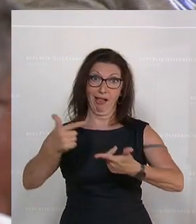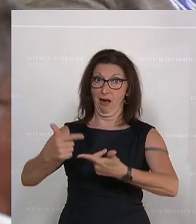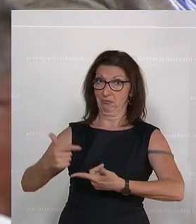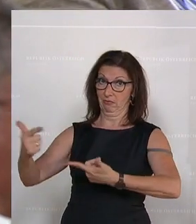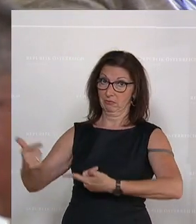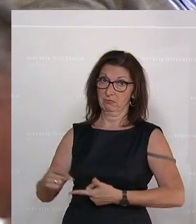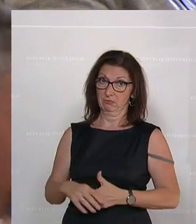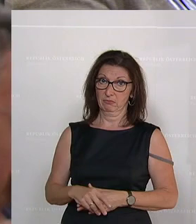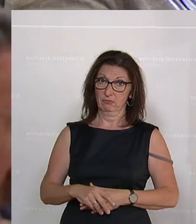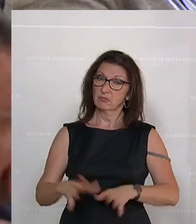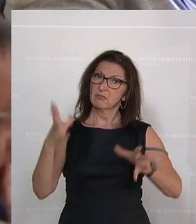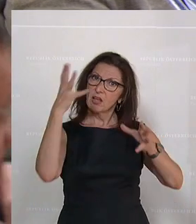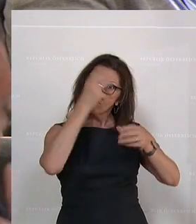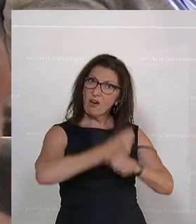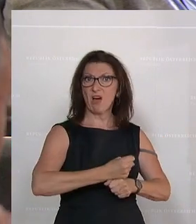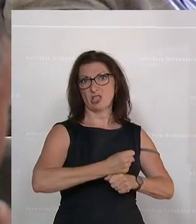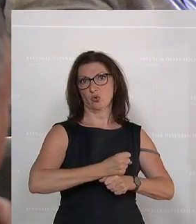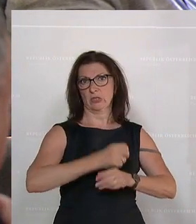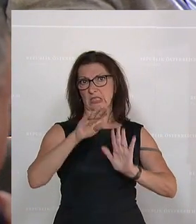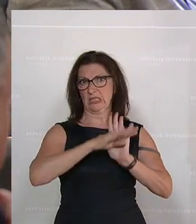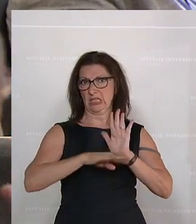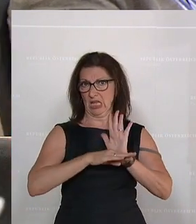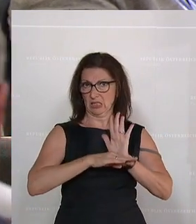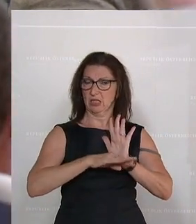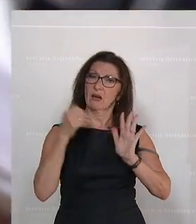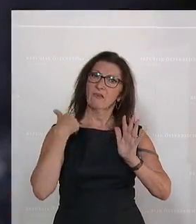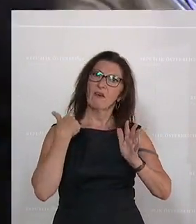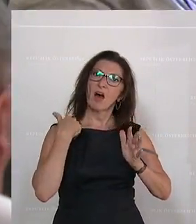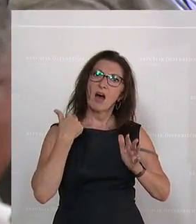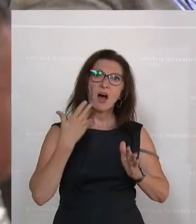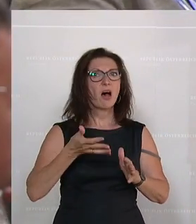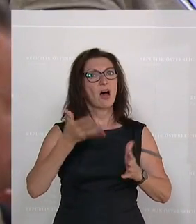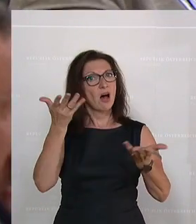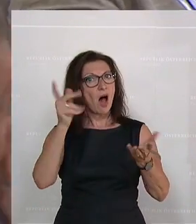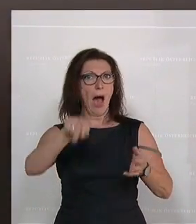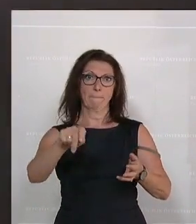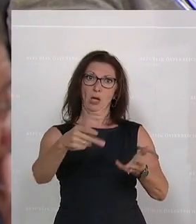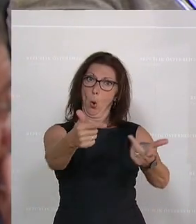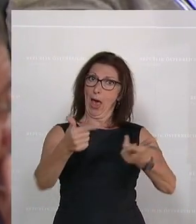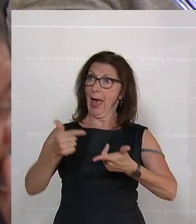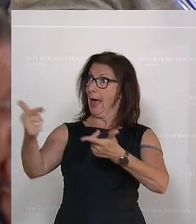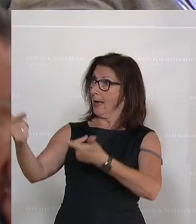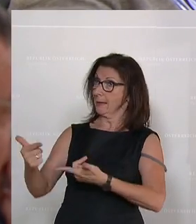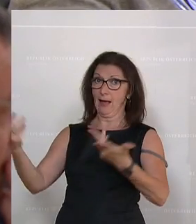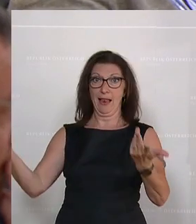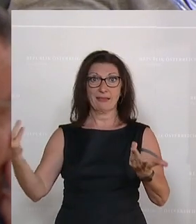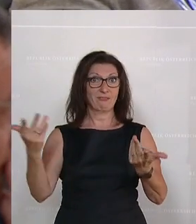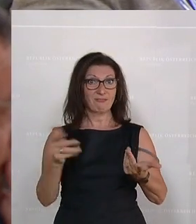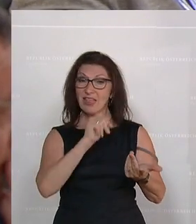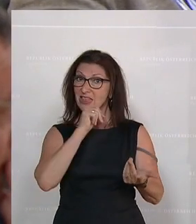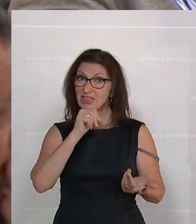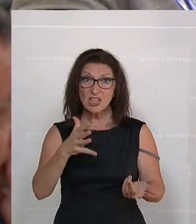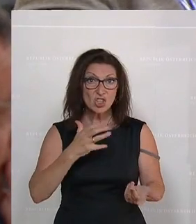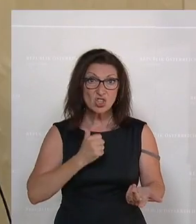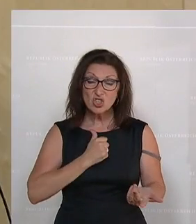wir das mit verfassungsmehrheit tun können das war eine einladung an die damen und herren abgeordneten aber natürlich wenn es keine verfassungsmehrheit